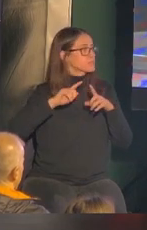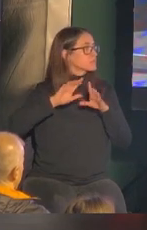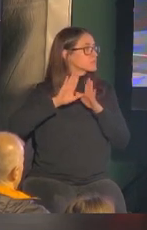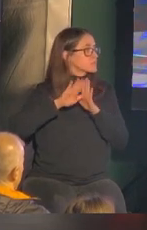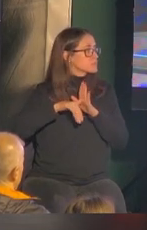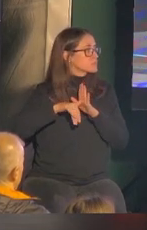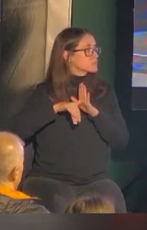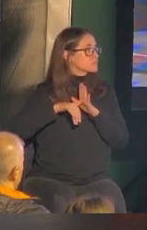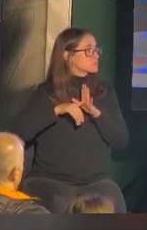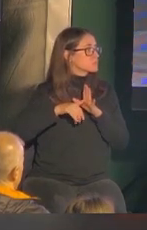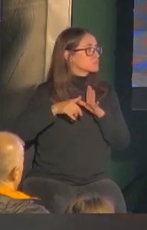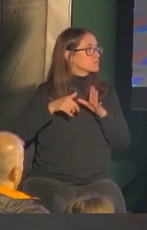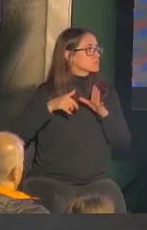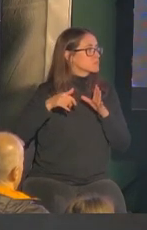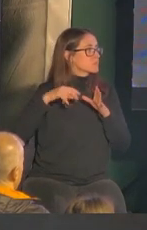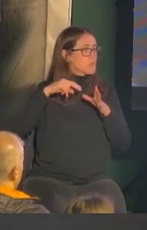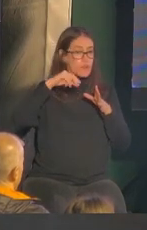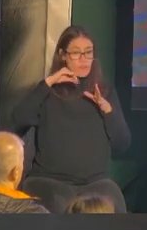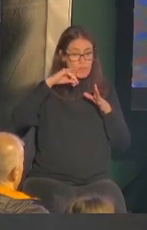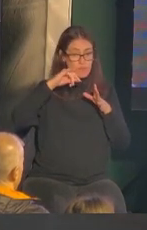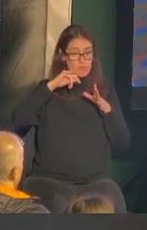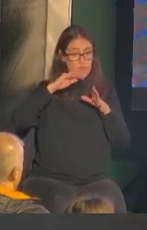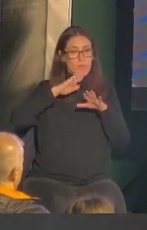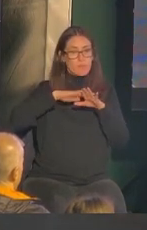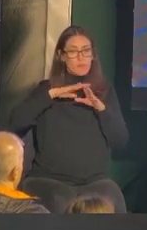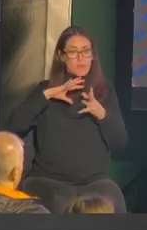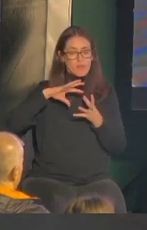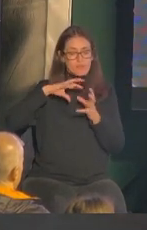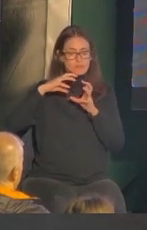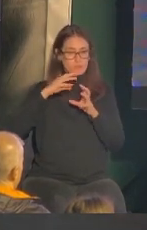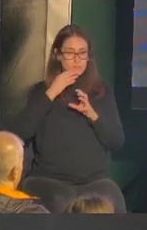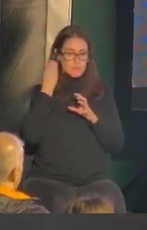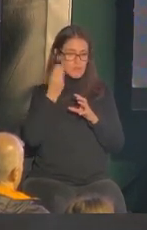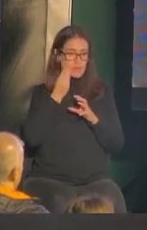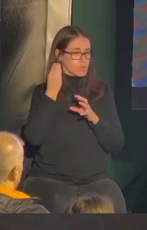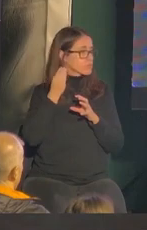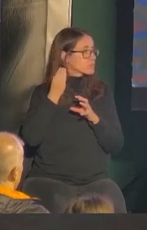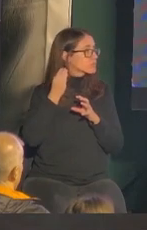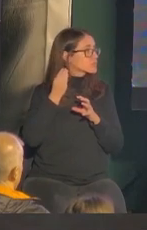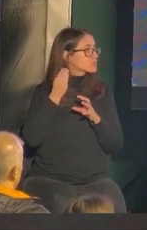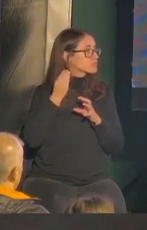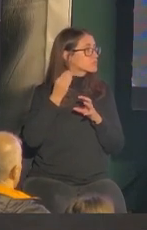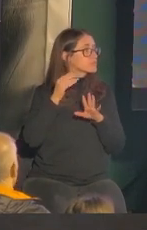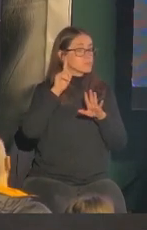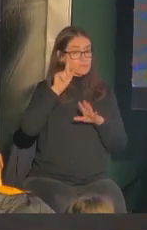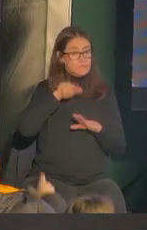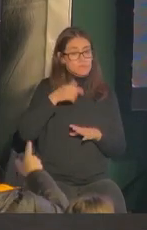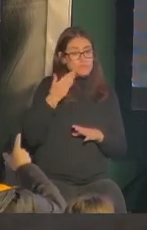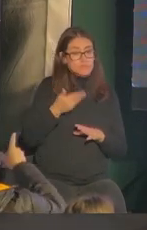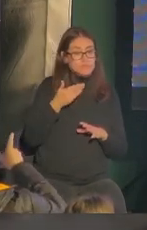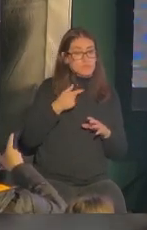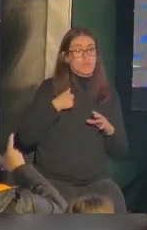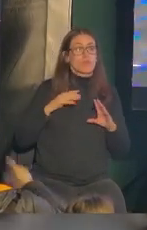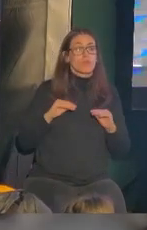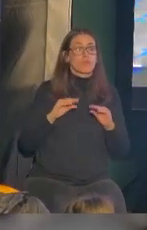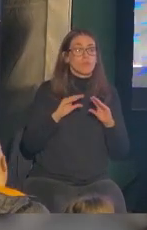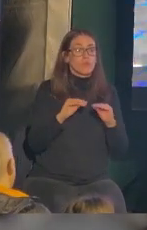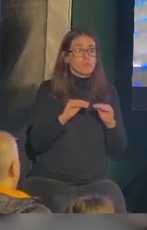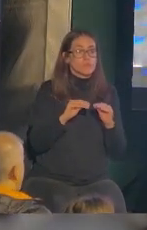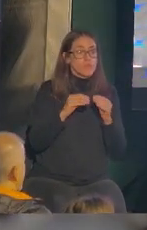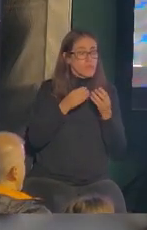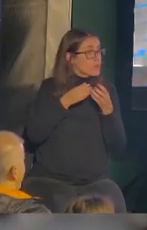la part del sòlid perquè ajudi a pujar millor. També val a dir que en aquest cas estic utilitzant clares